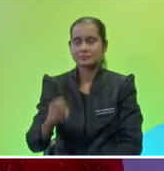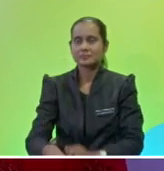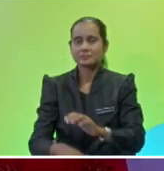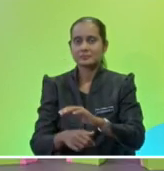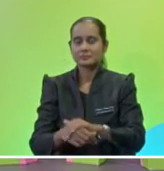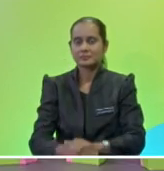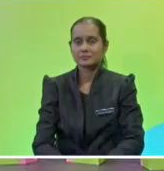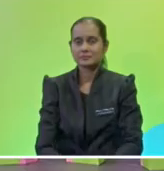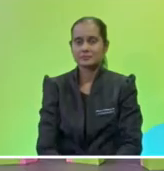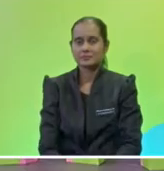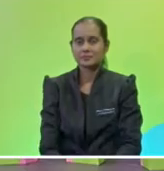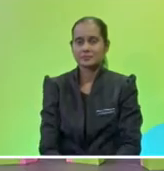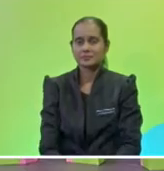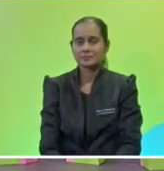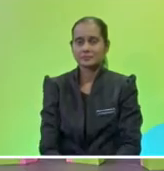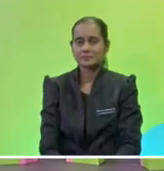siswa